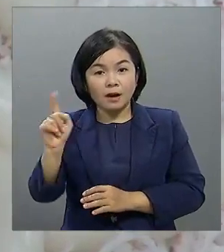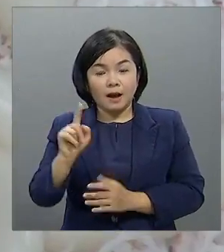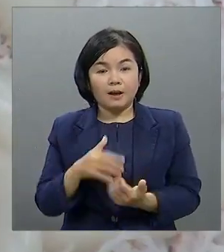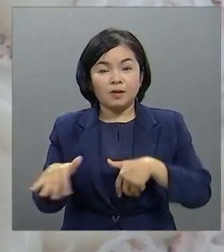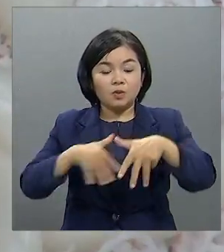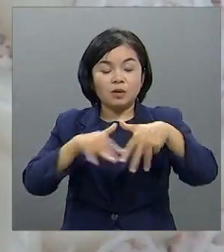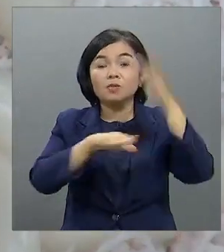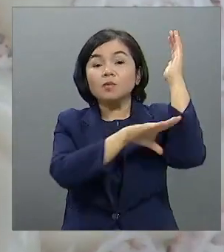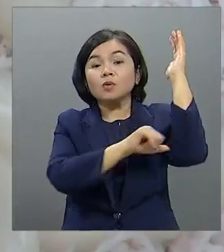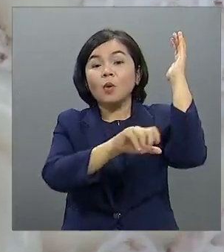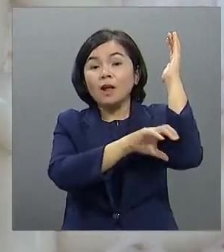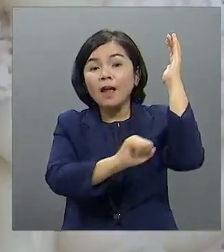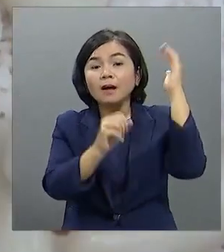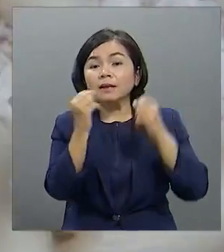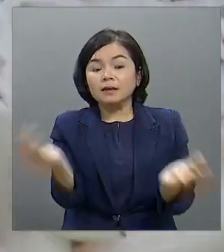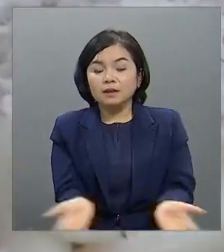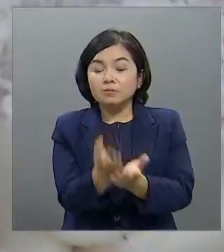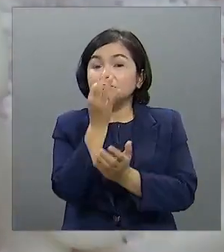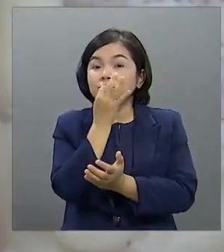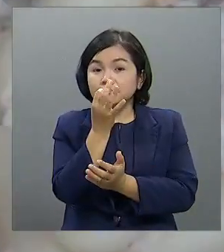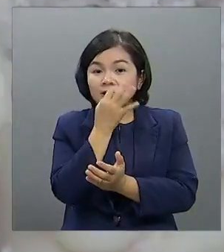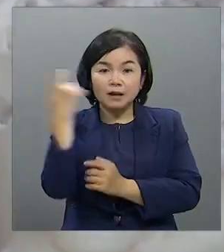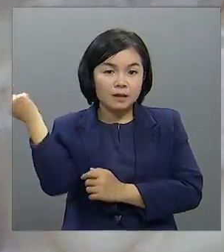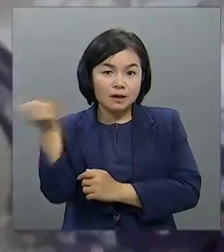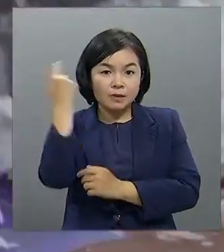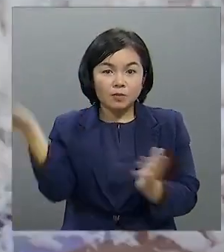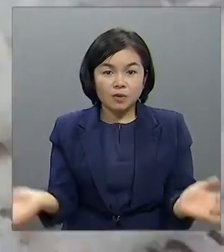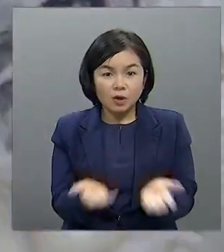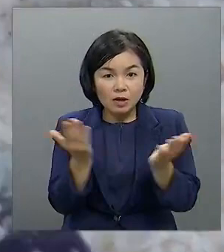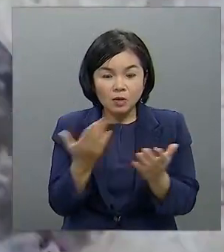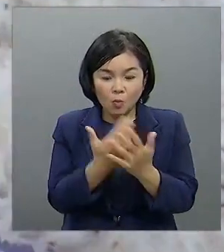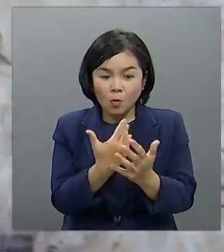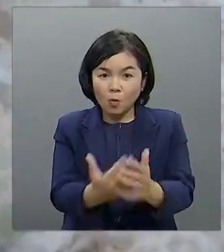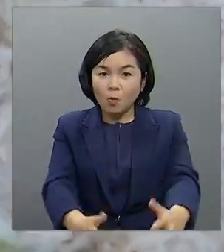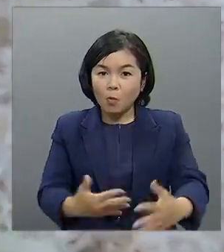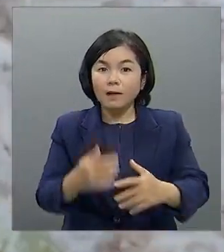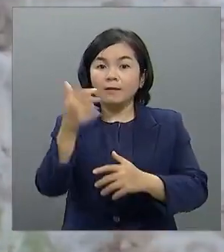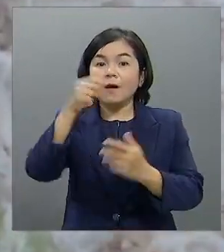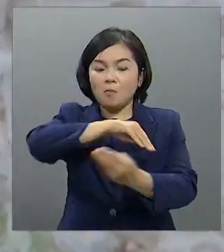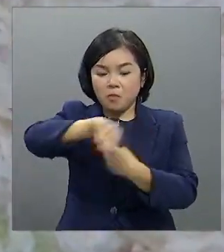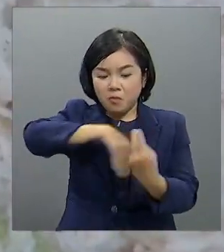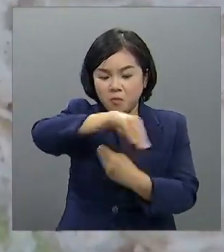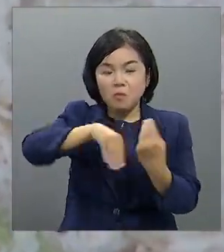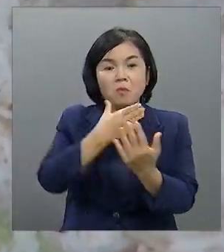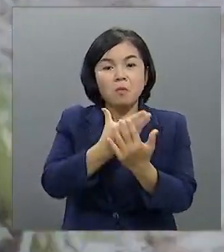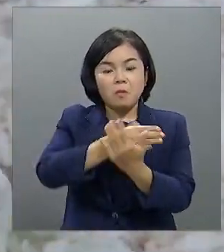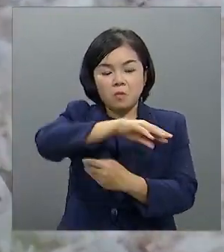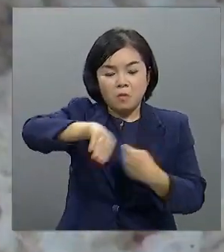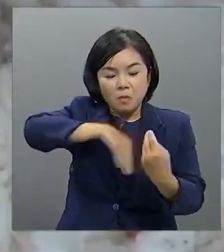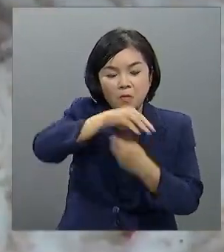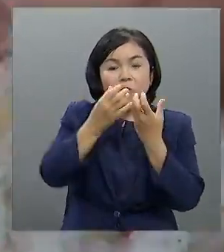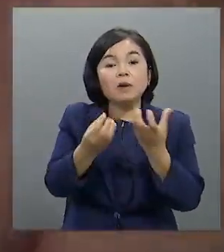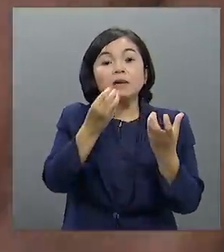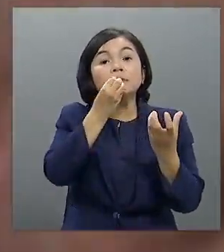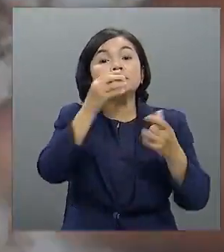มเพื่อส่งเสริมอาชีพพัฒนาการท่องเที่ยวสร้างรายได้สู่ชุมชนค่ะเป็นขนมที่เคยทำกินกันในชุมชนมานานม